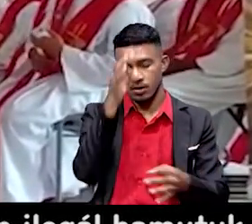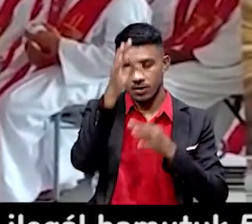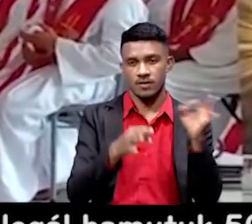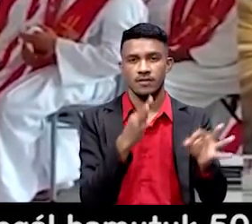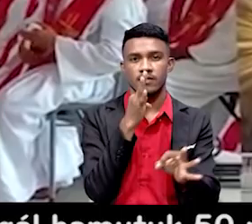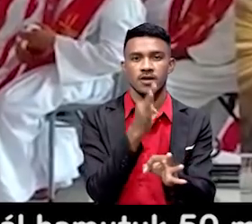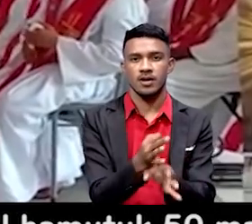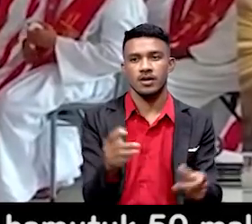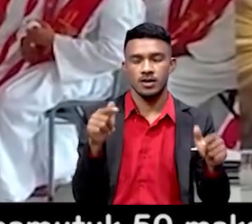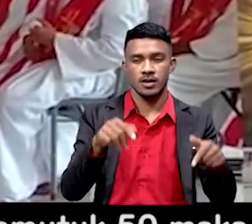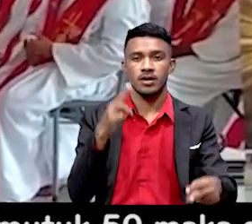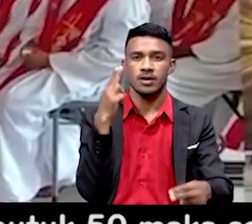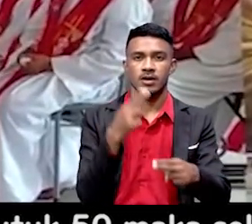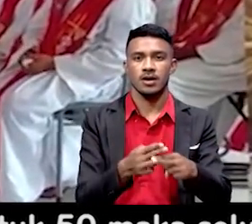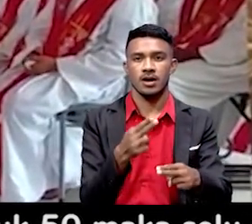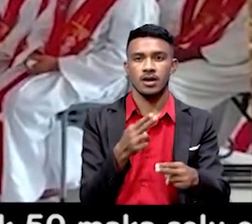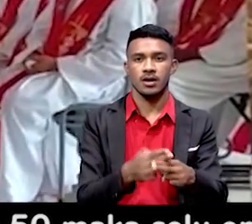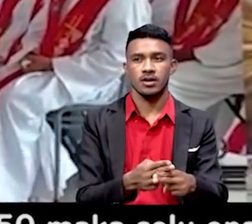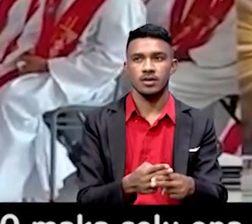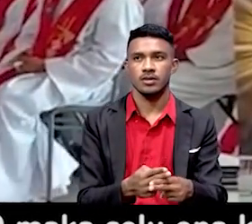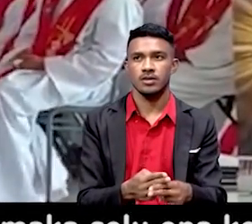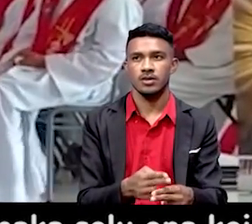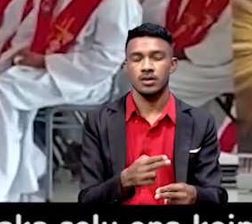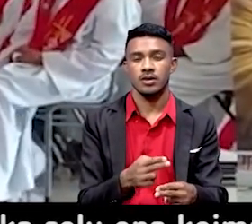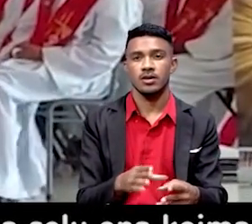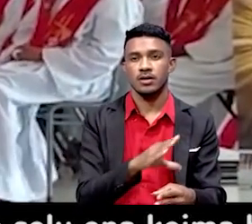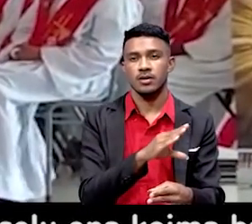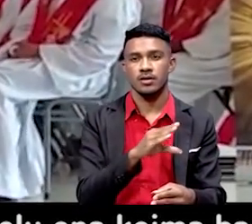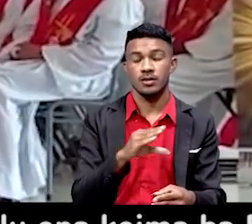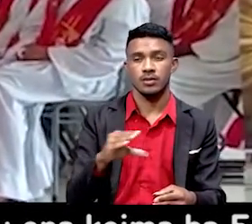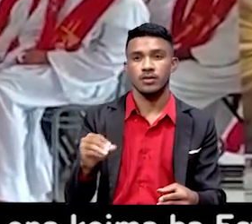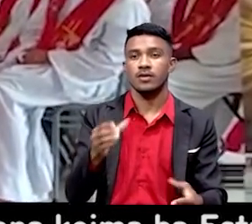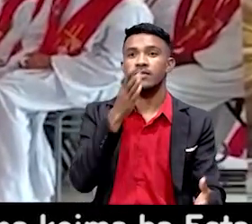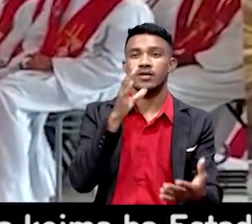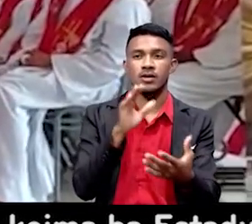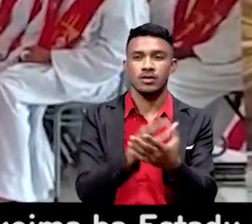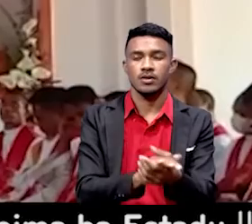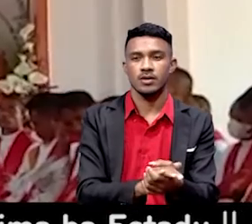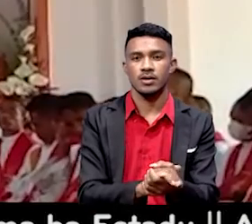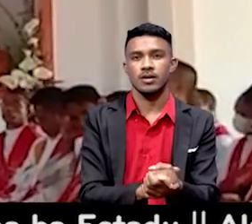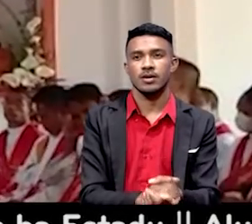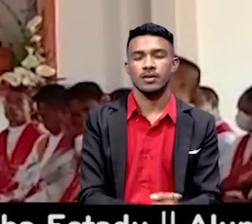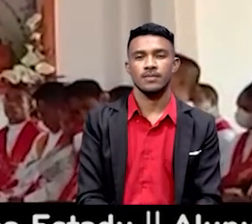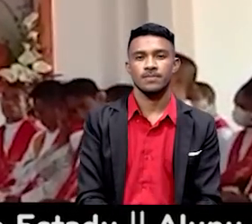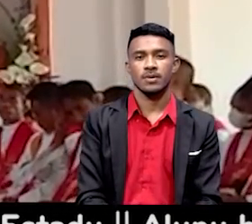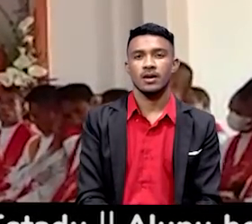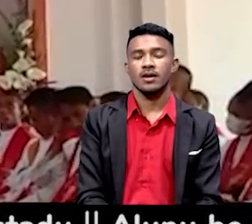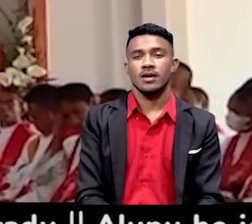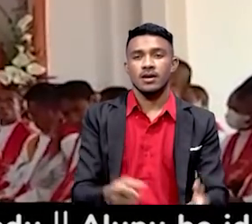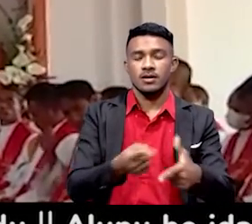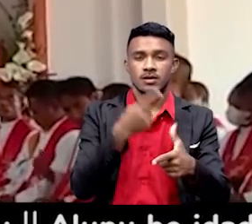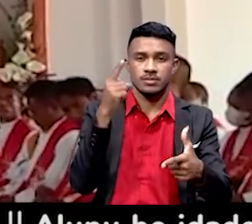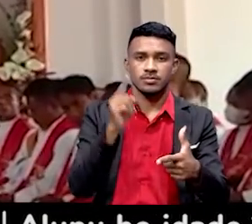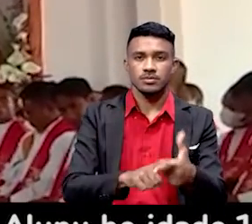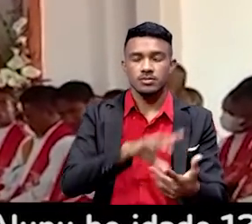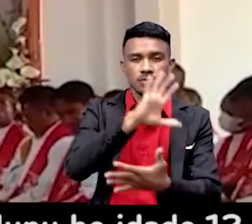Maria, Nara, José Araújo e Filipe Nara Paulo. Hafuen, cerimônia